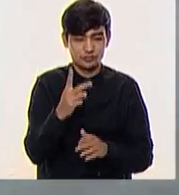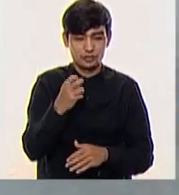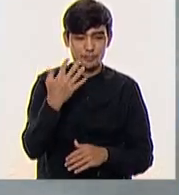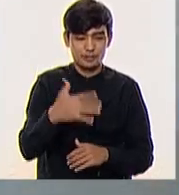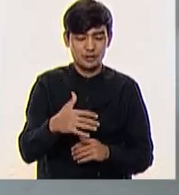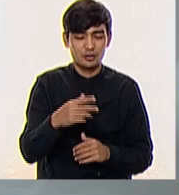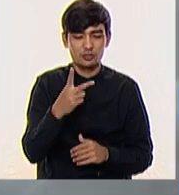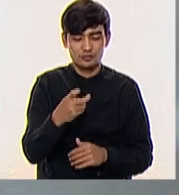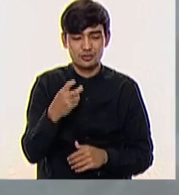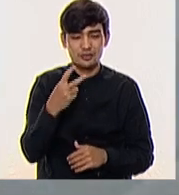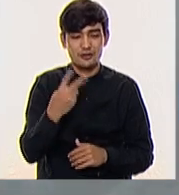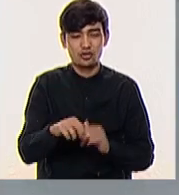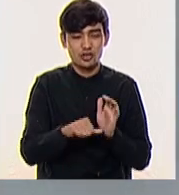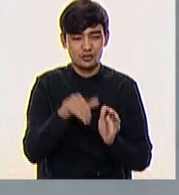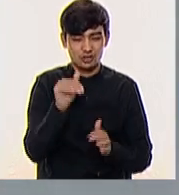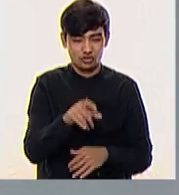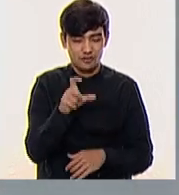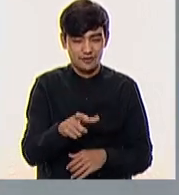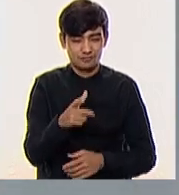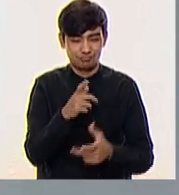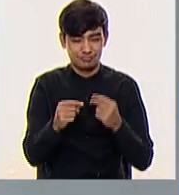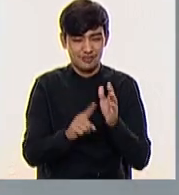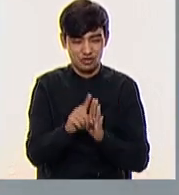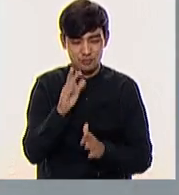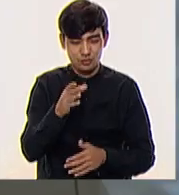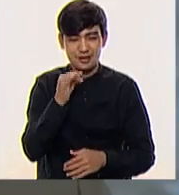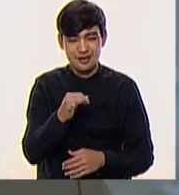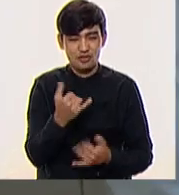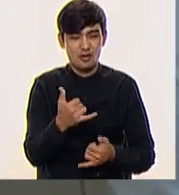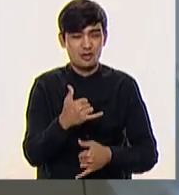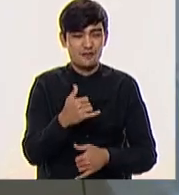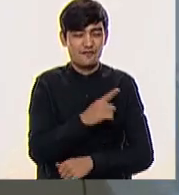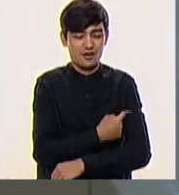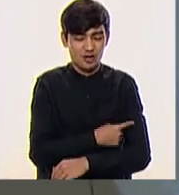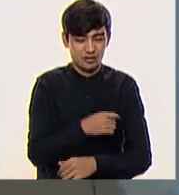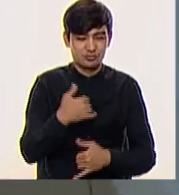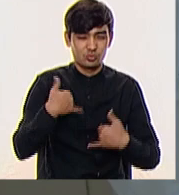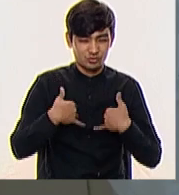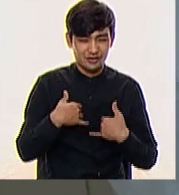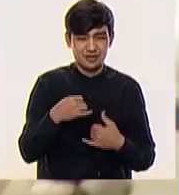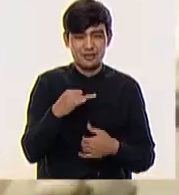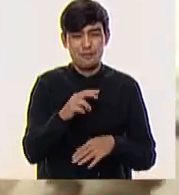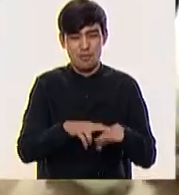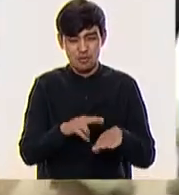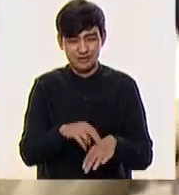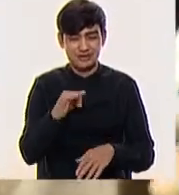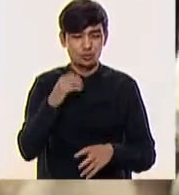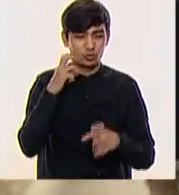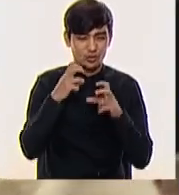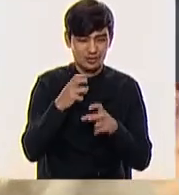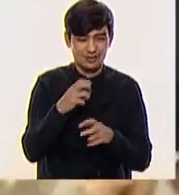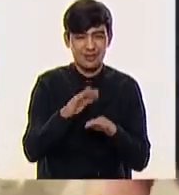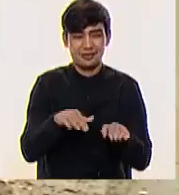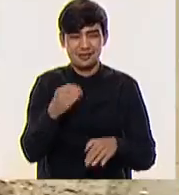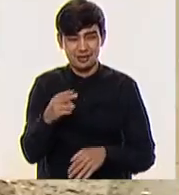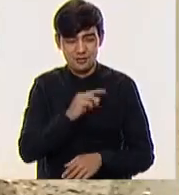226 тысяч человек. Сейчас вакцинацию проходят педагоги, полицейские, сотрудники детсадов и студенты. На очереди люди,